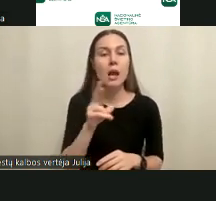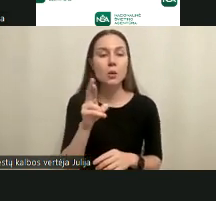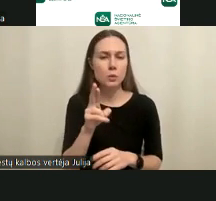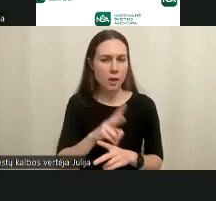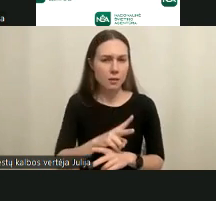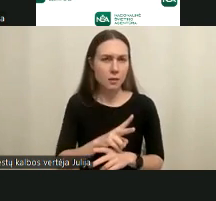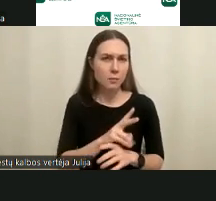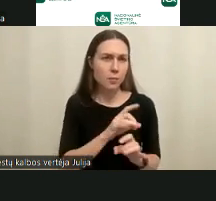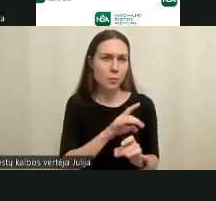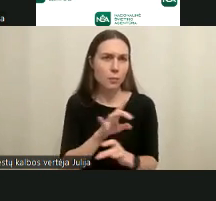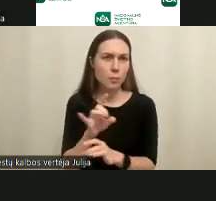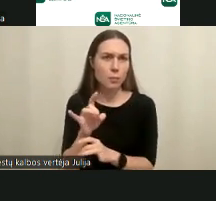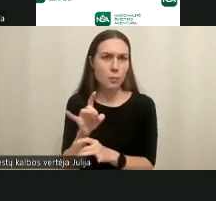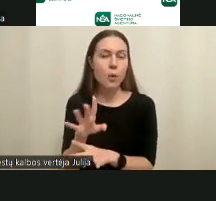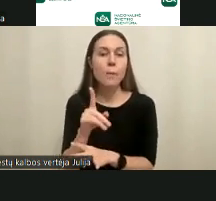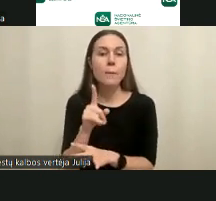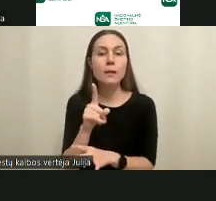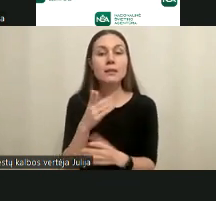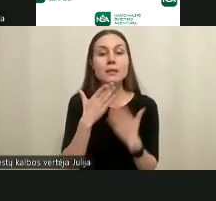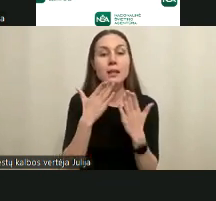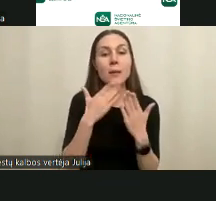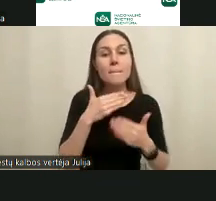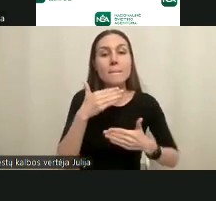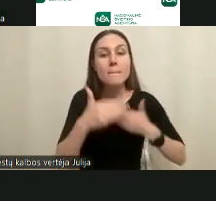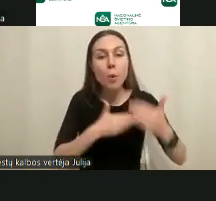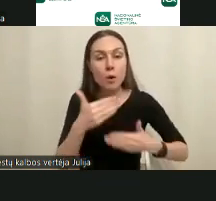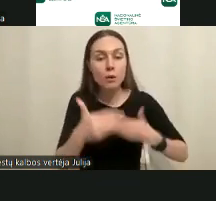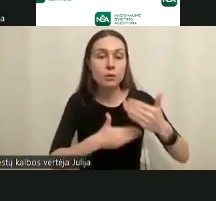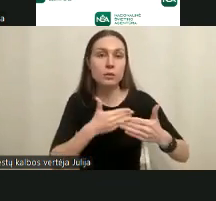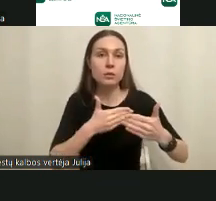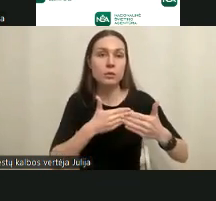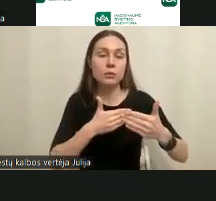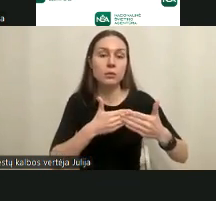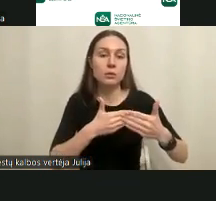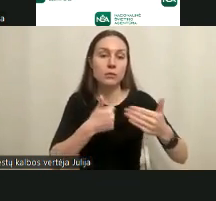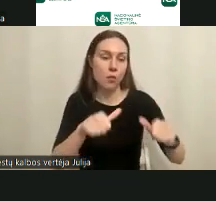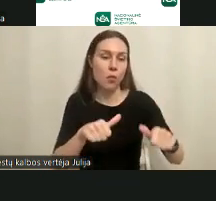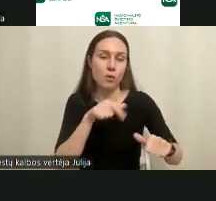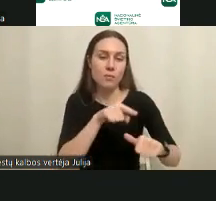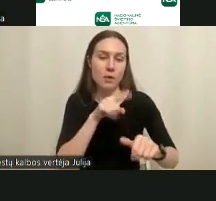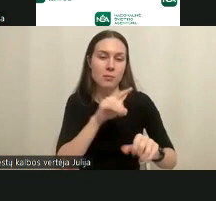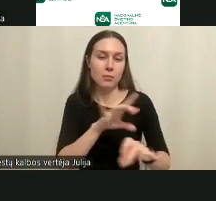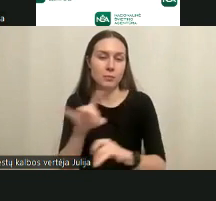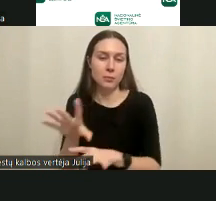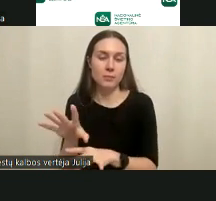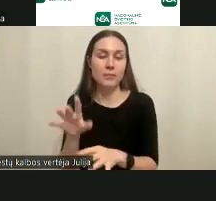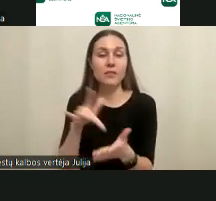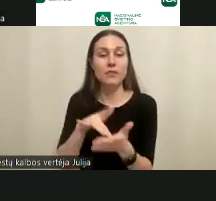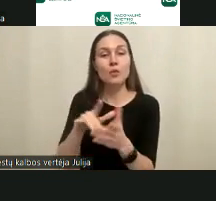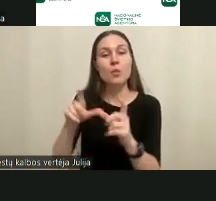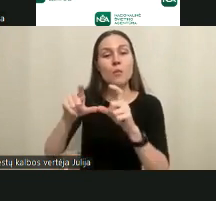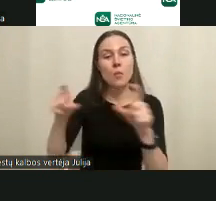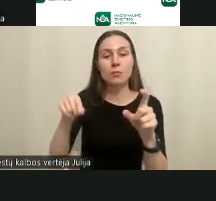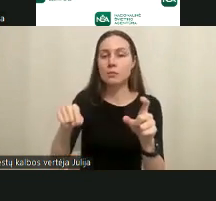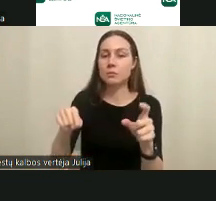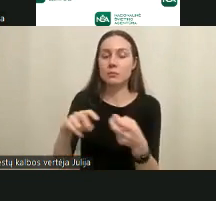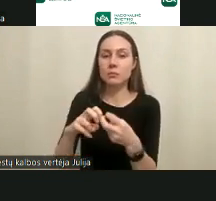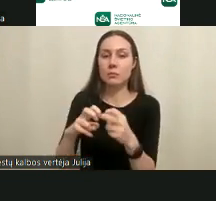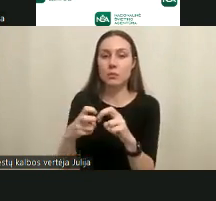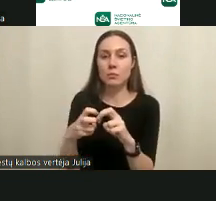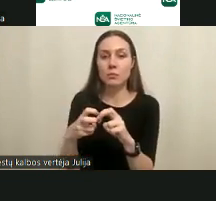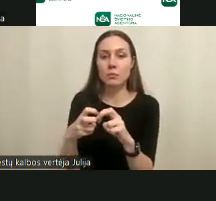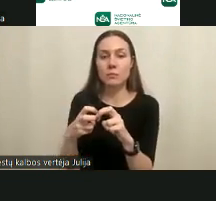yra skirtingi skaitimo metodai ir būdai. Ir čia yra tam tikrų problemų vidurinėje mokykloje, nes iš tikrųjų kažkokių